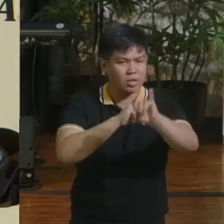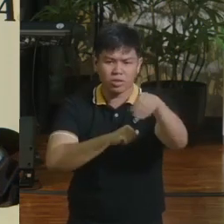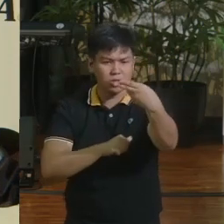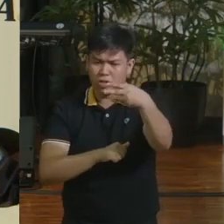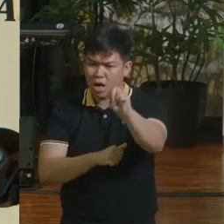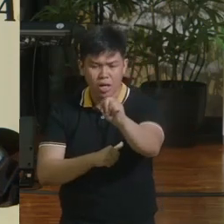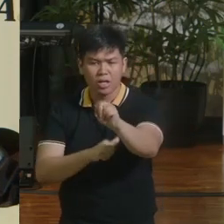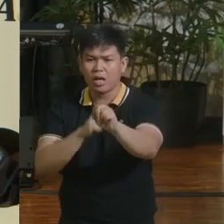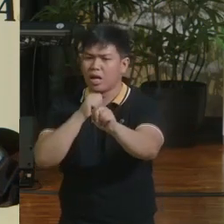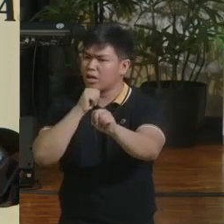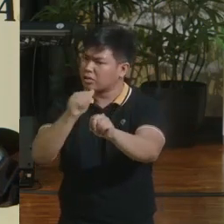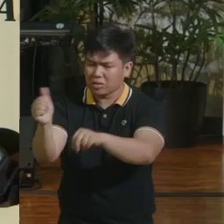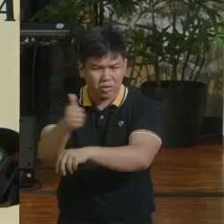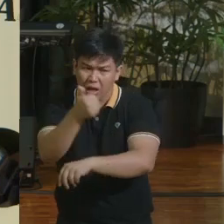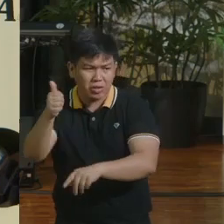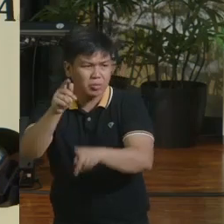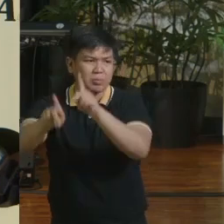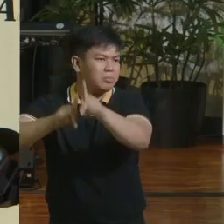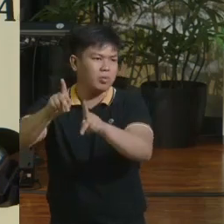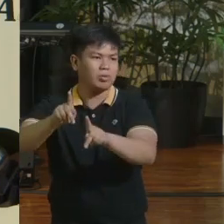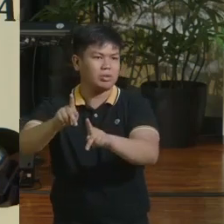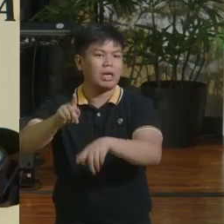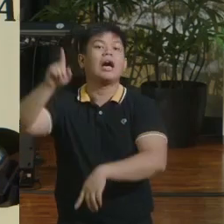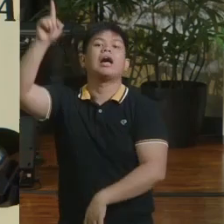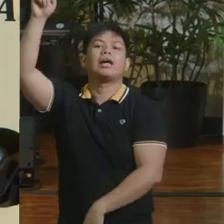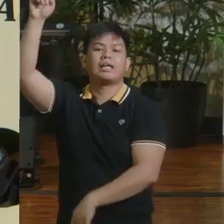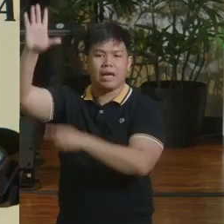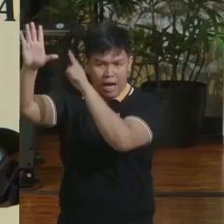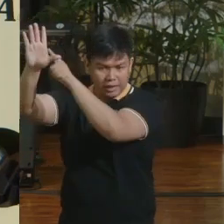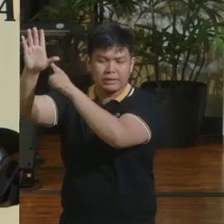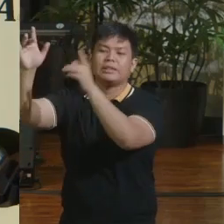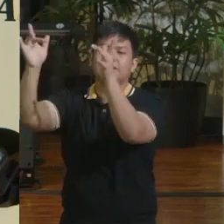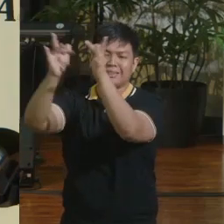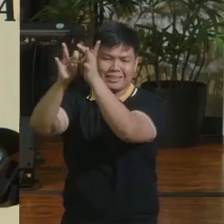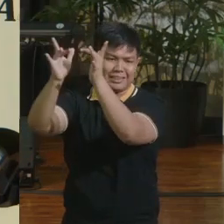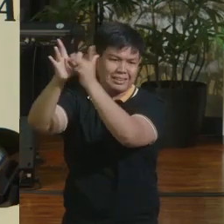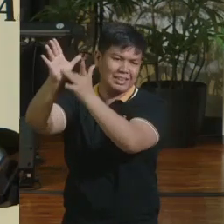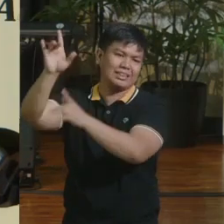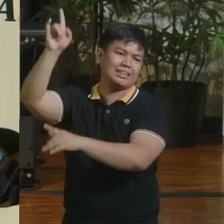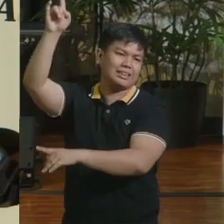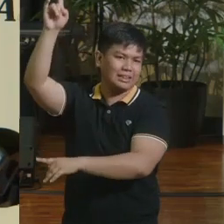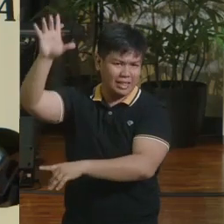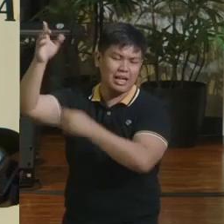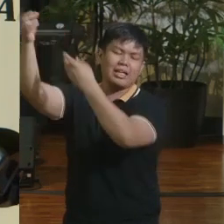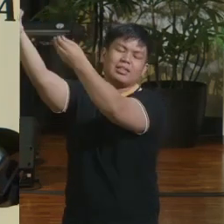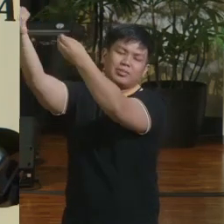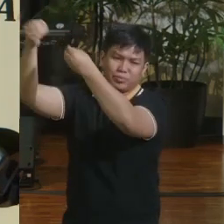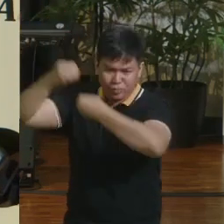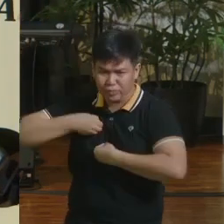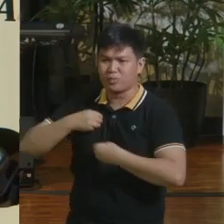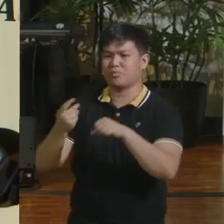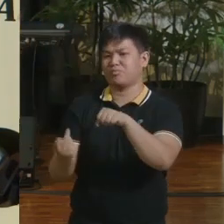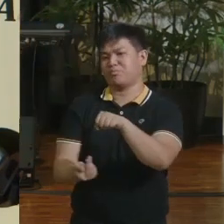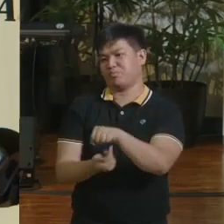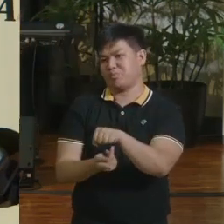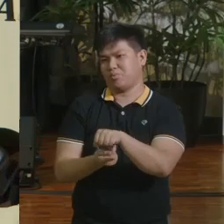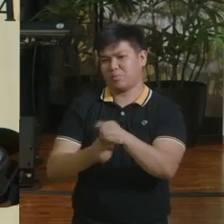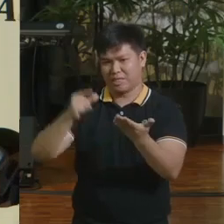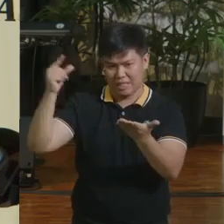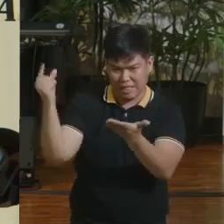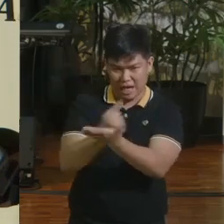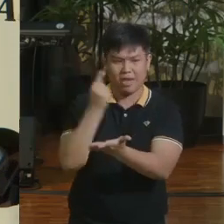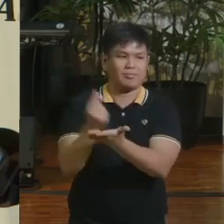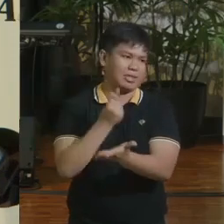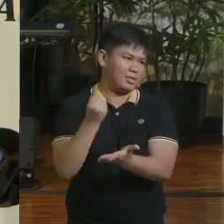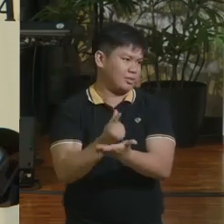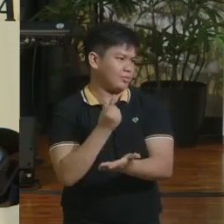kundi nagmula kay Kristo Jesus mismo sa isang mahimalang kaparanan. Nangusap